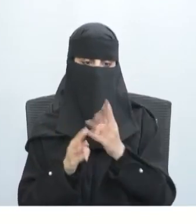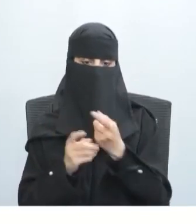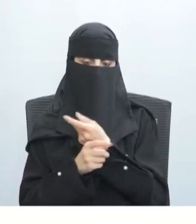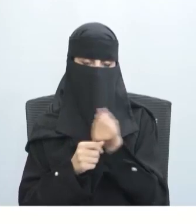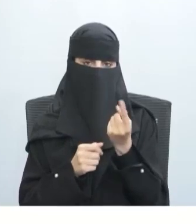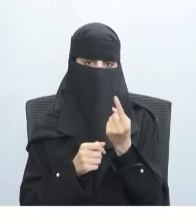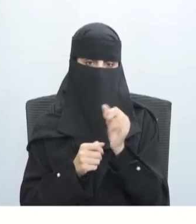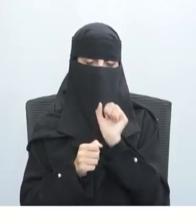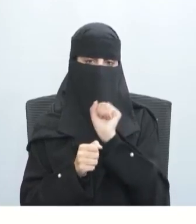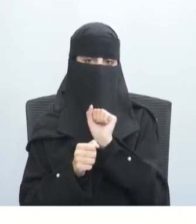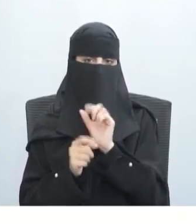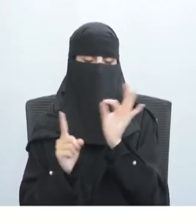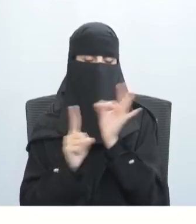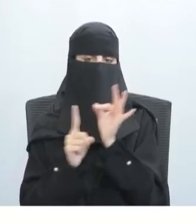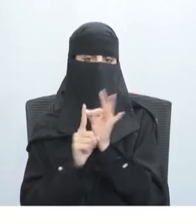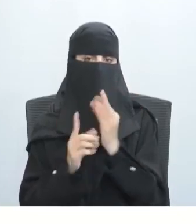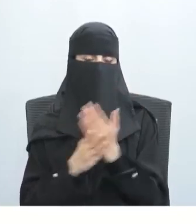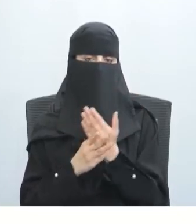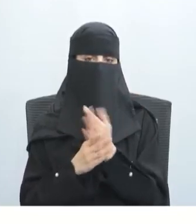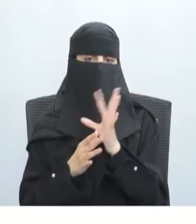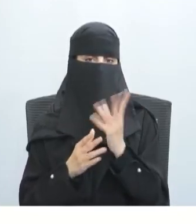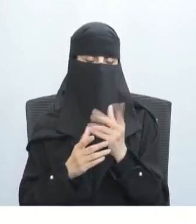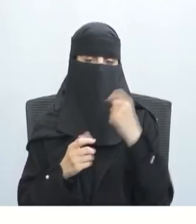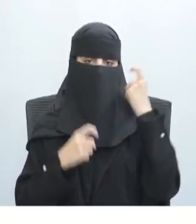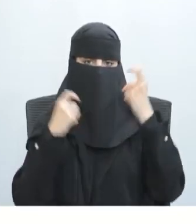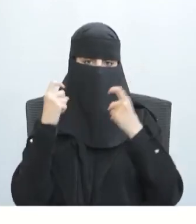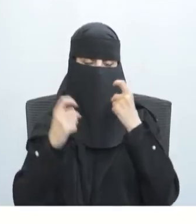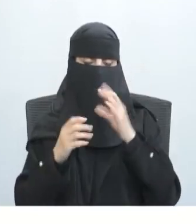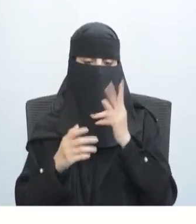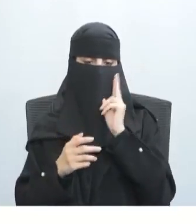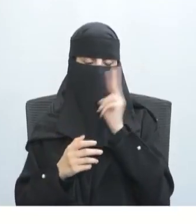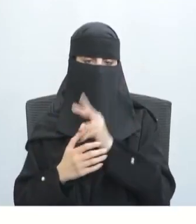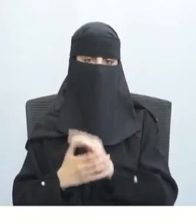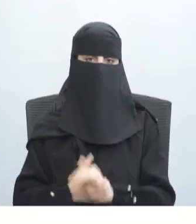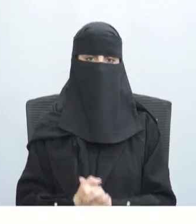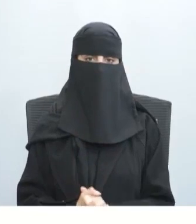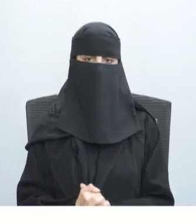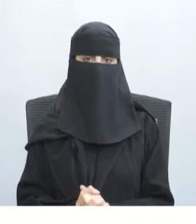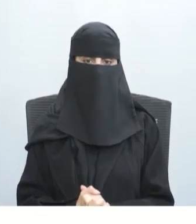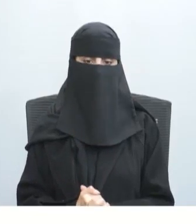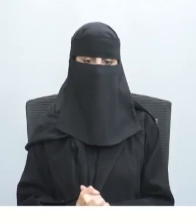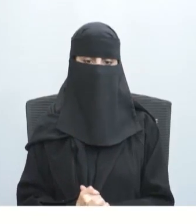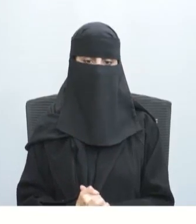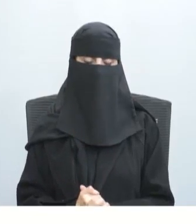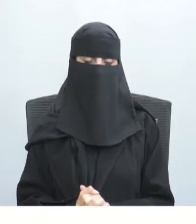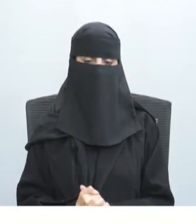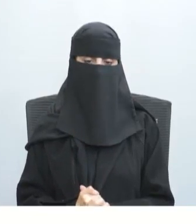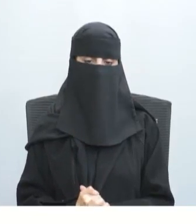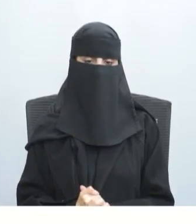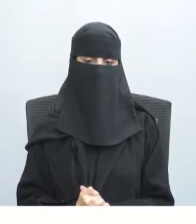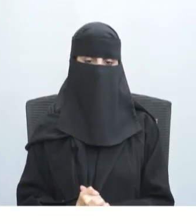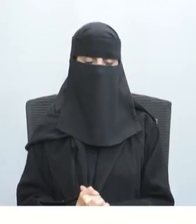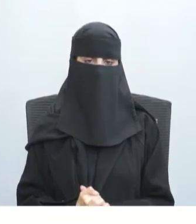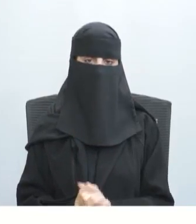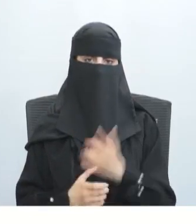لمبلغ واحد من اجل لماذا نحسب القيمه المستقبليه لو فكرنا في هذا الامر لماذا نحسب القيمه المستقبليه لمبلغ واحد